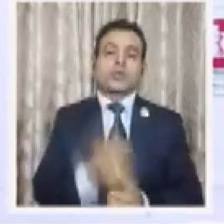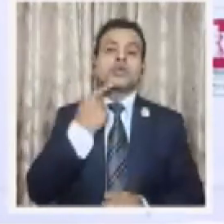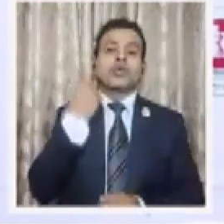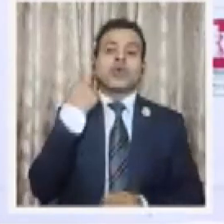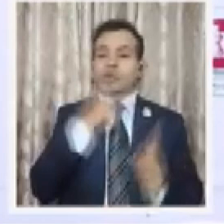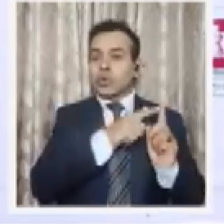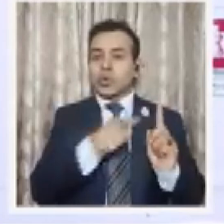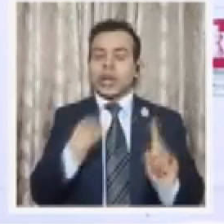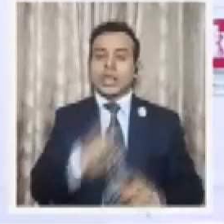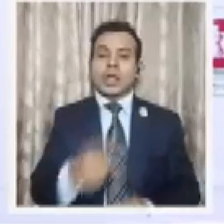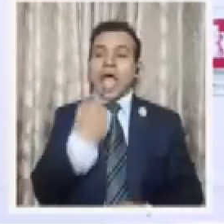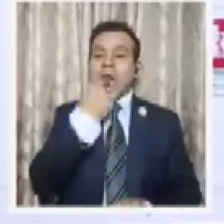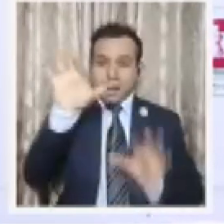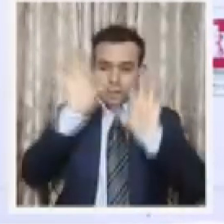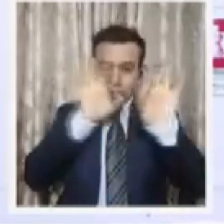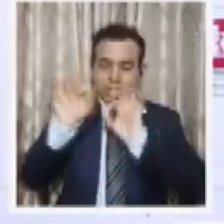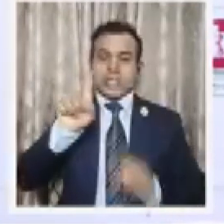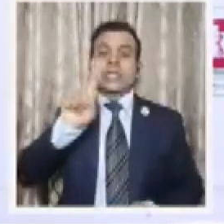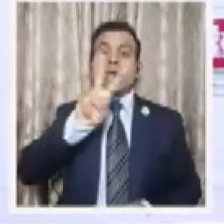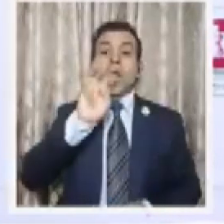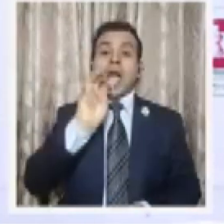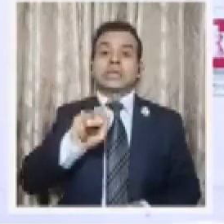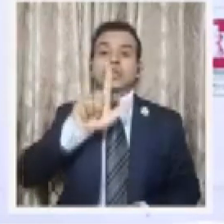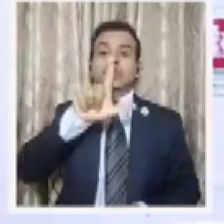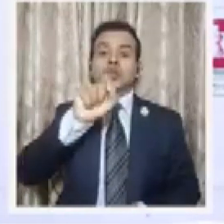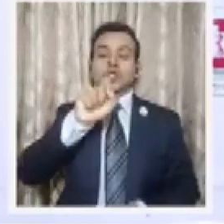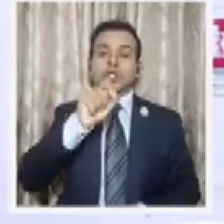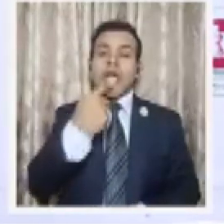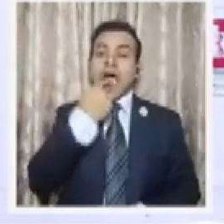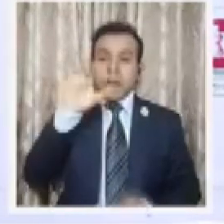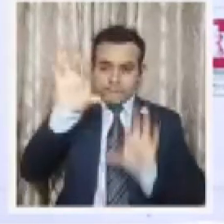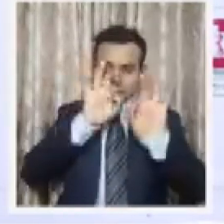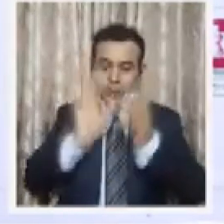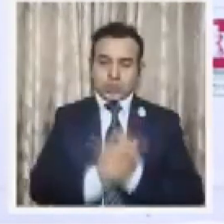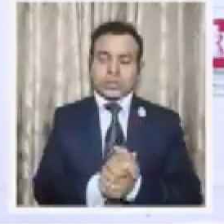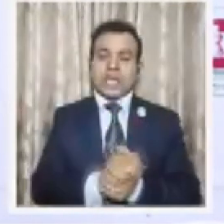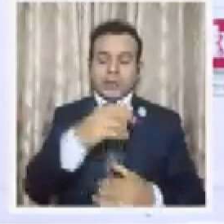জানাবেন। গত 24 ঘন্টায় নমুনা সংগ্রহ হয়েছে 13,070টি